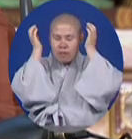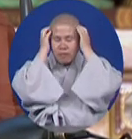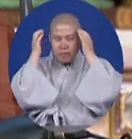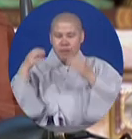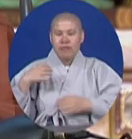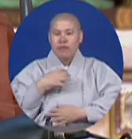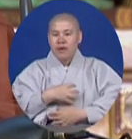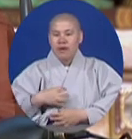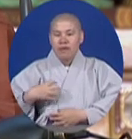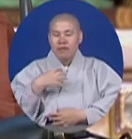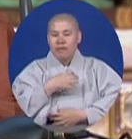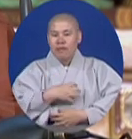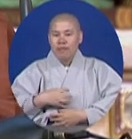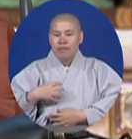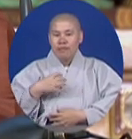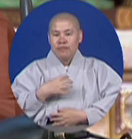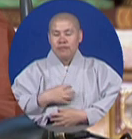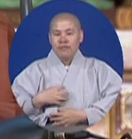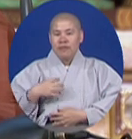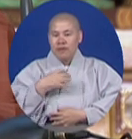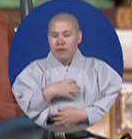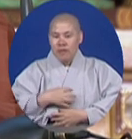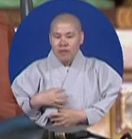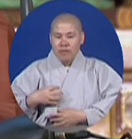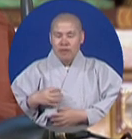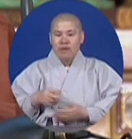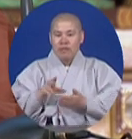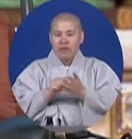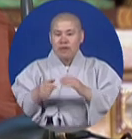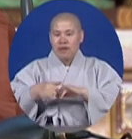괴로움. 그 괴로움이 장애지요.